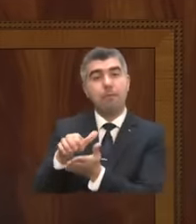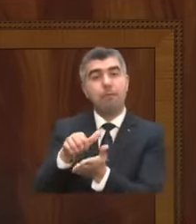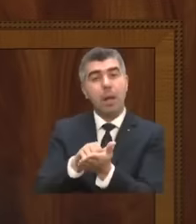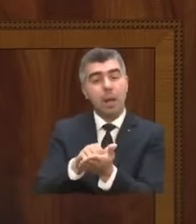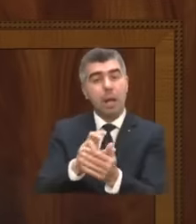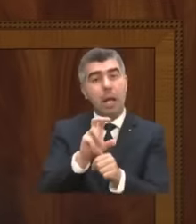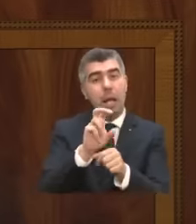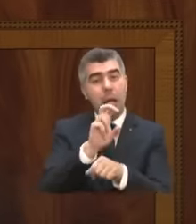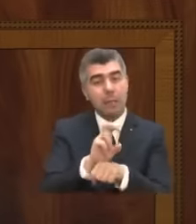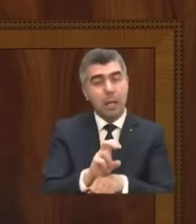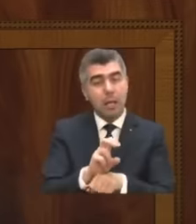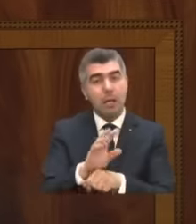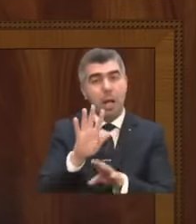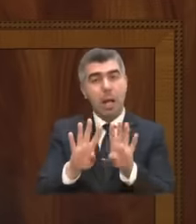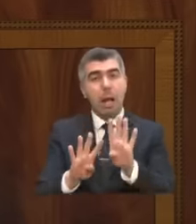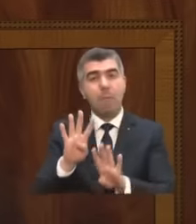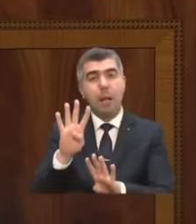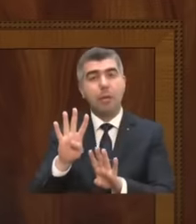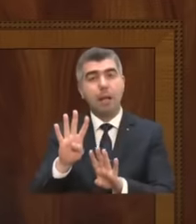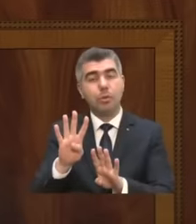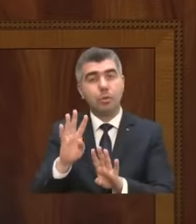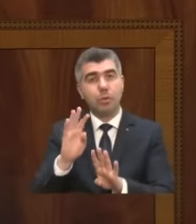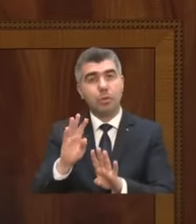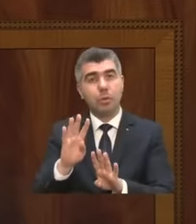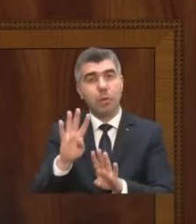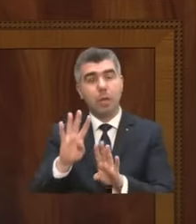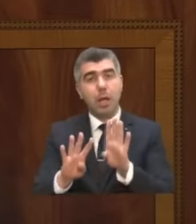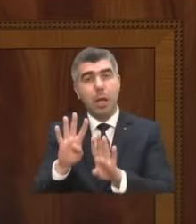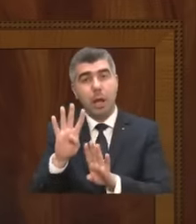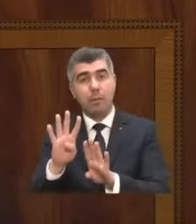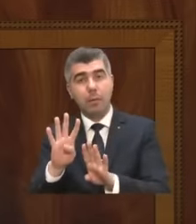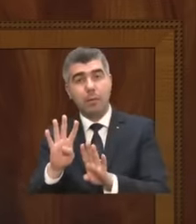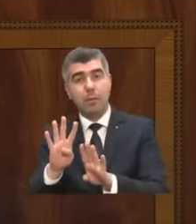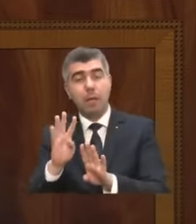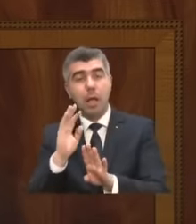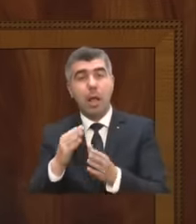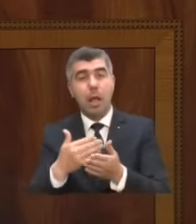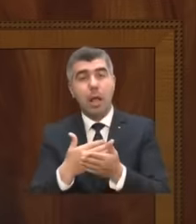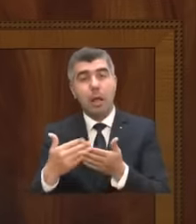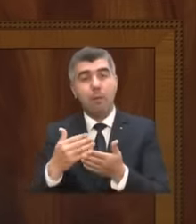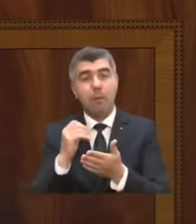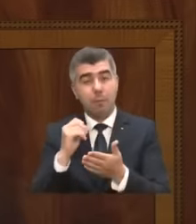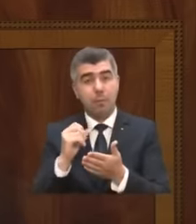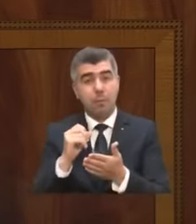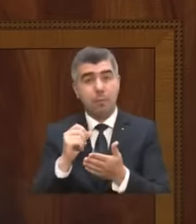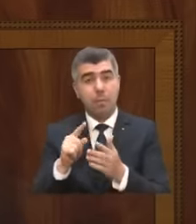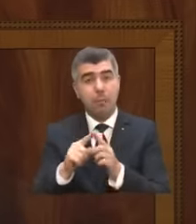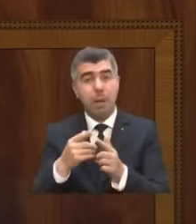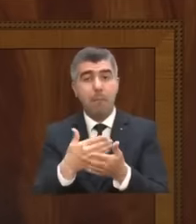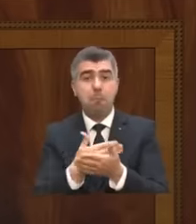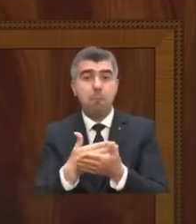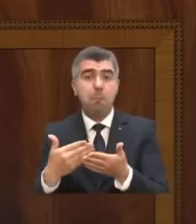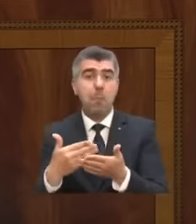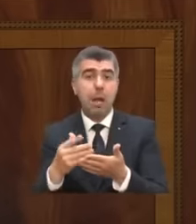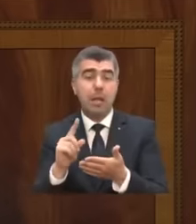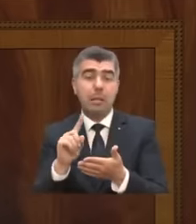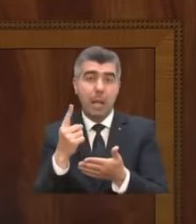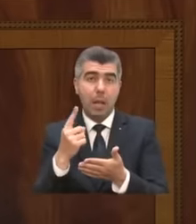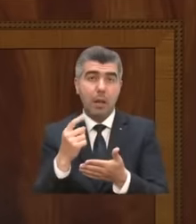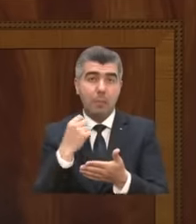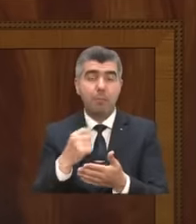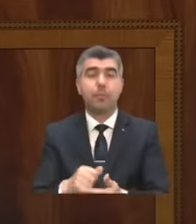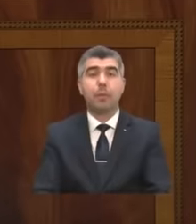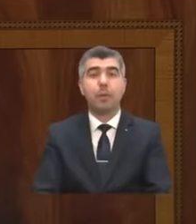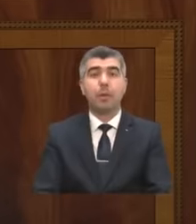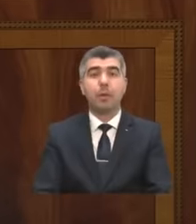كلفت الدوله 14000 مليار سنتيم. 14000 مليار سنتيم، ماشي 100 مليار، ماشي 200، ماشي 1000، ماشي 7000،